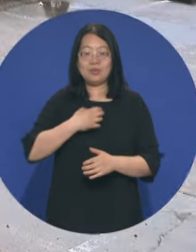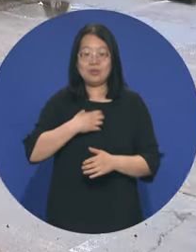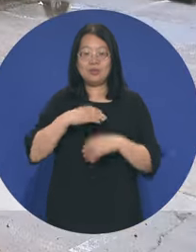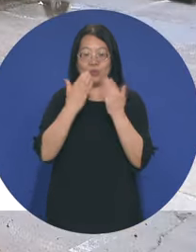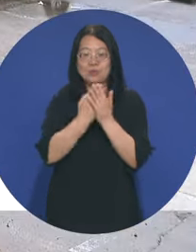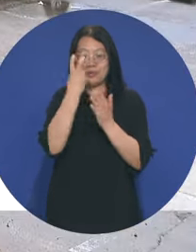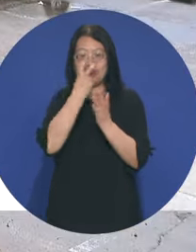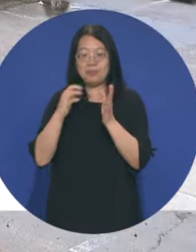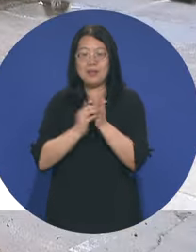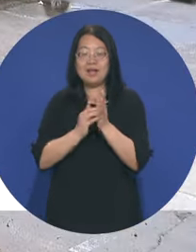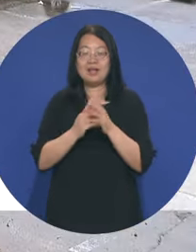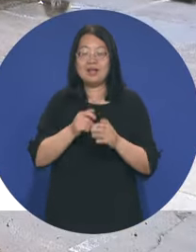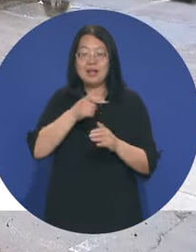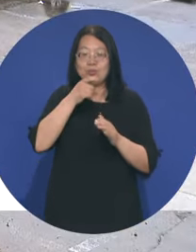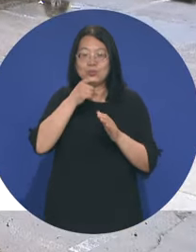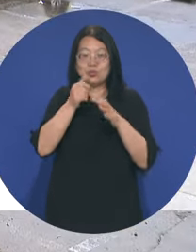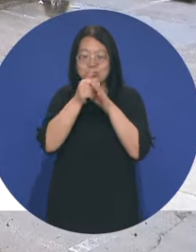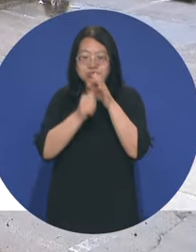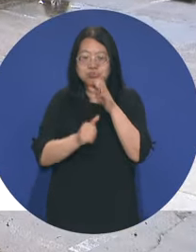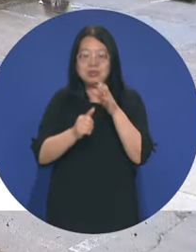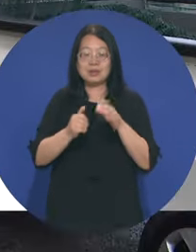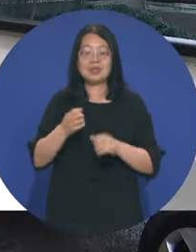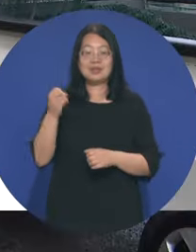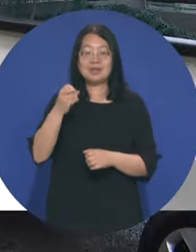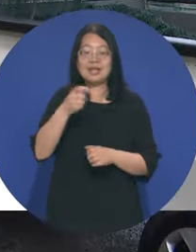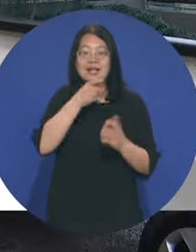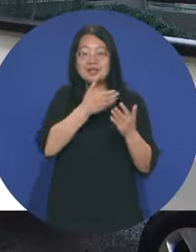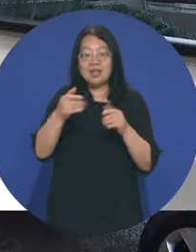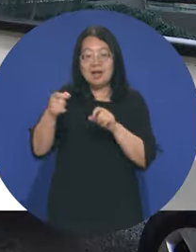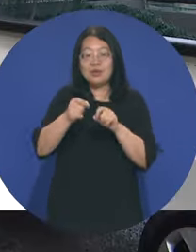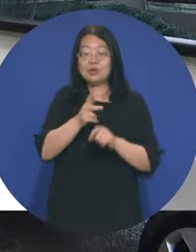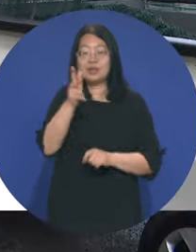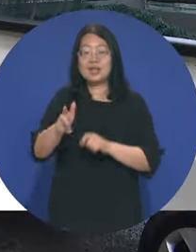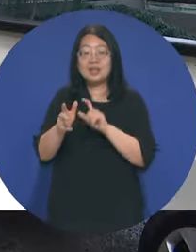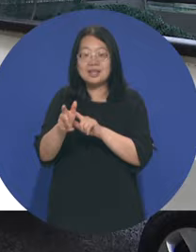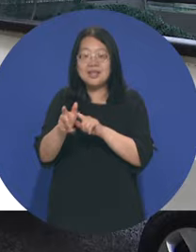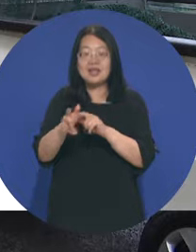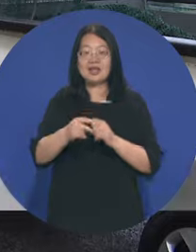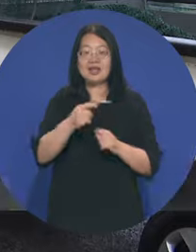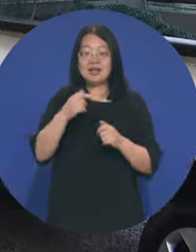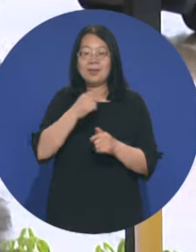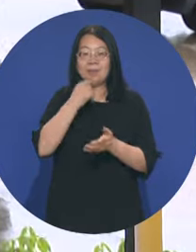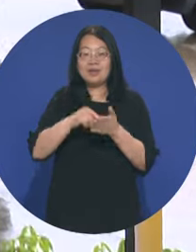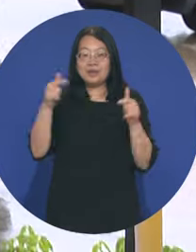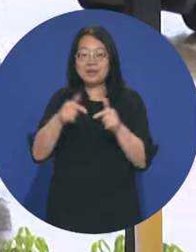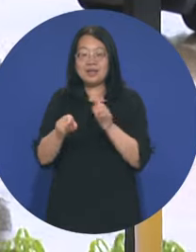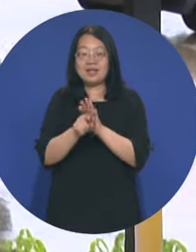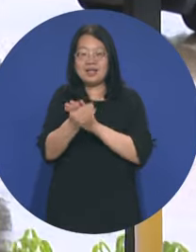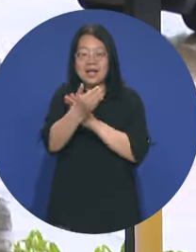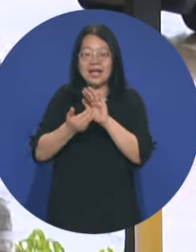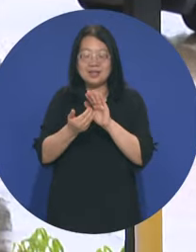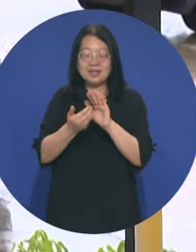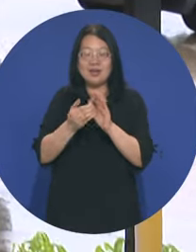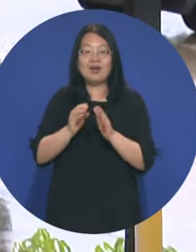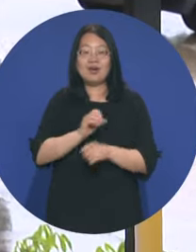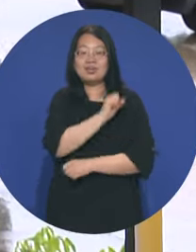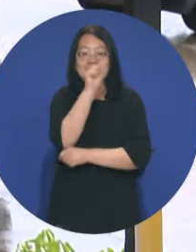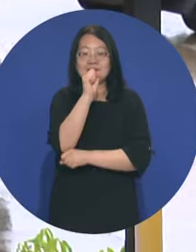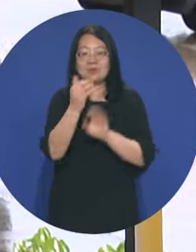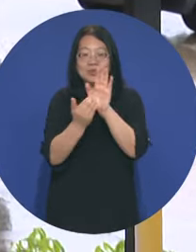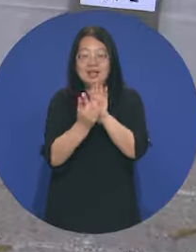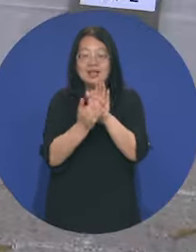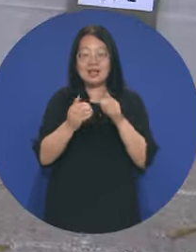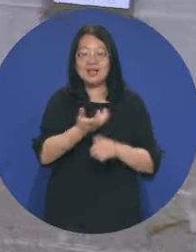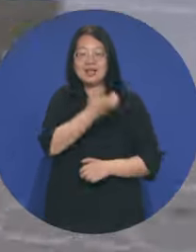마쳤습니다. 이외에도 침수 피해가 잦은 하천변 주차장의 인명 차량 피해를 막기 위해 사전 진입 통제, 차량 이동